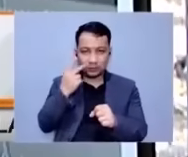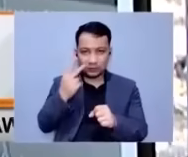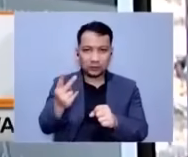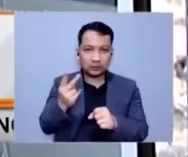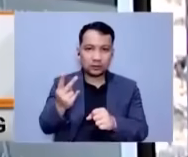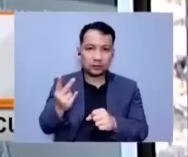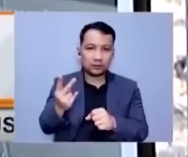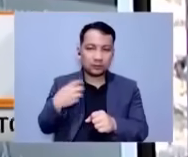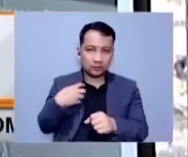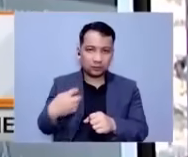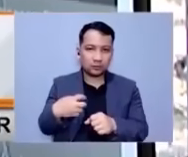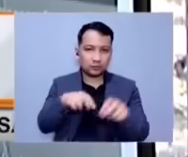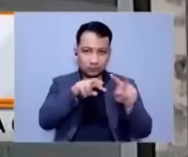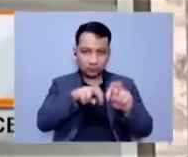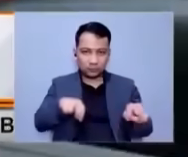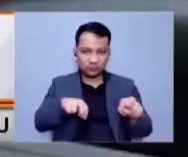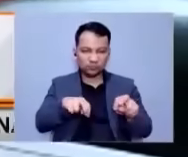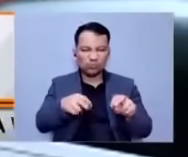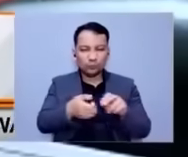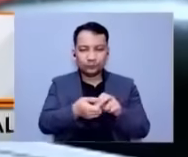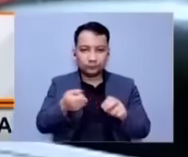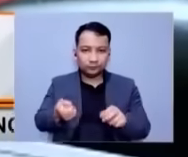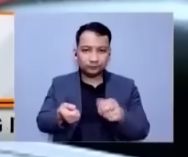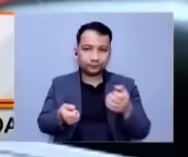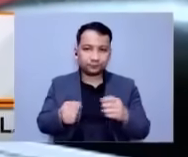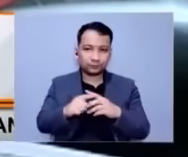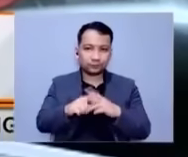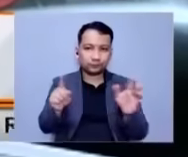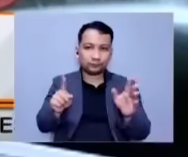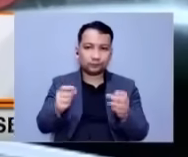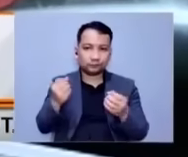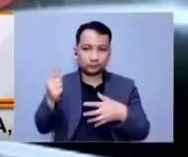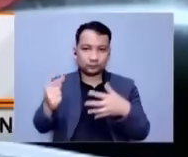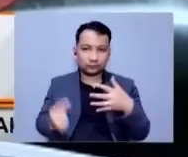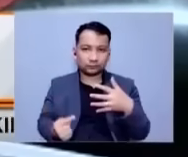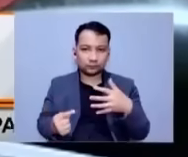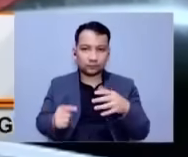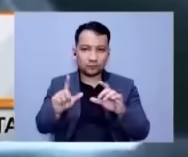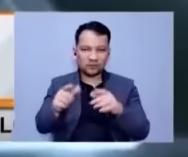Nang halughugin ang loob ng dalawang sasakyan, tumambad din ang samot-saring plate numbers